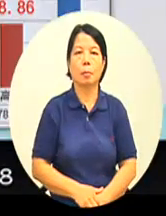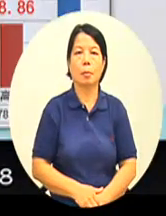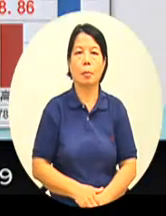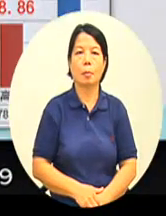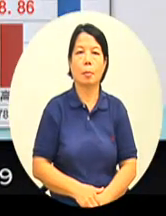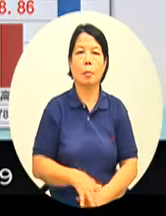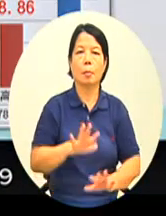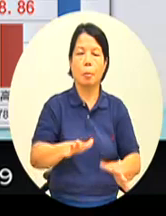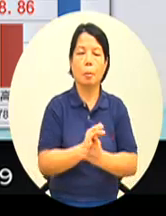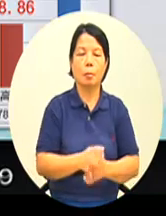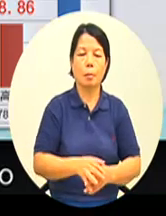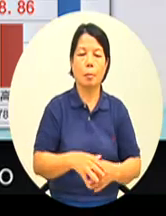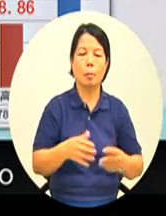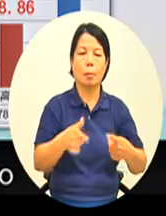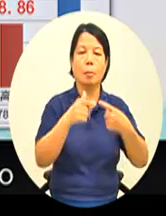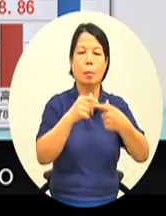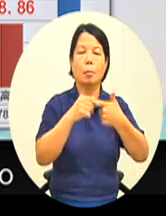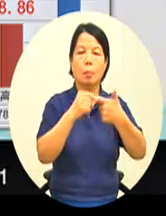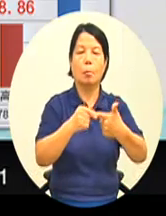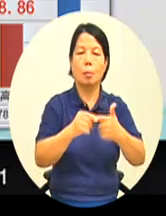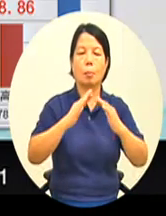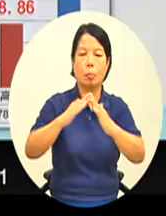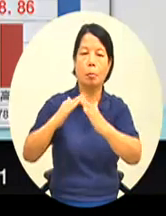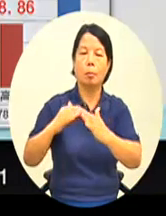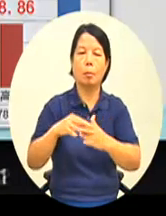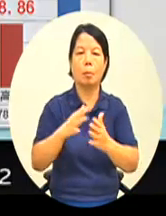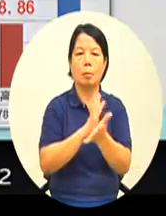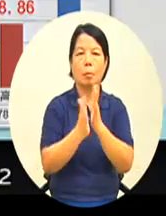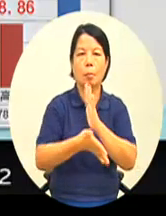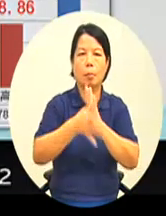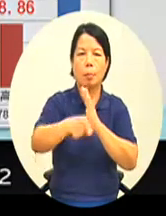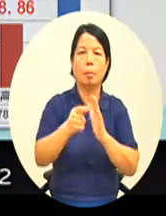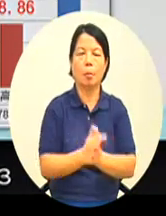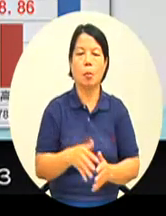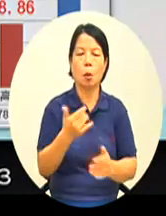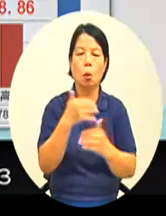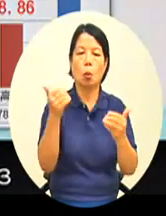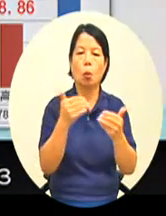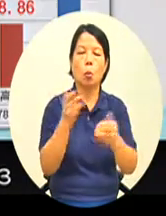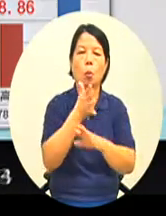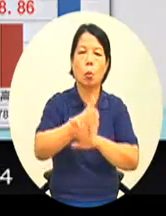用六都来排啦哈。我们看一下这个资料好了，这个已经咨询过哈。